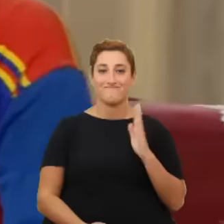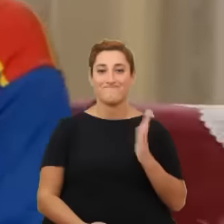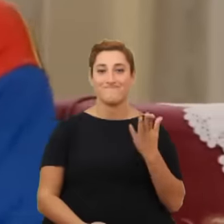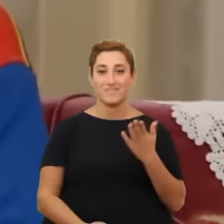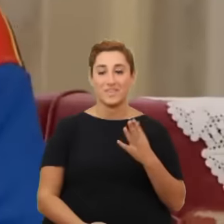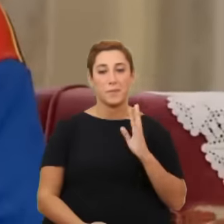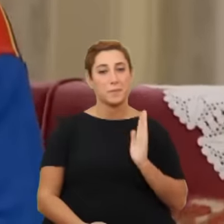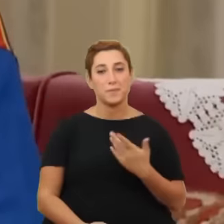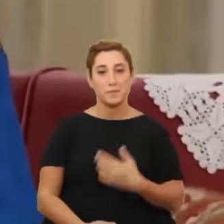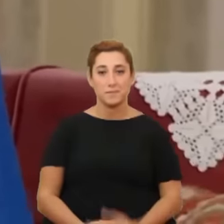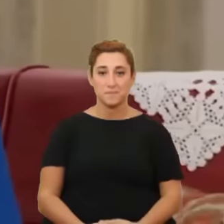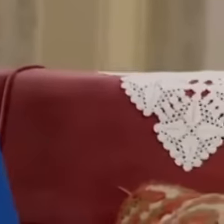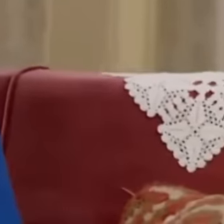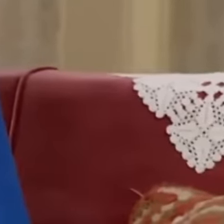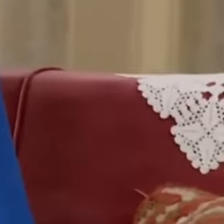Kahretmesin. Tüh.